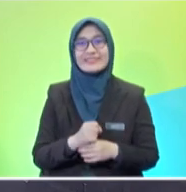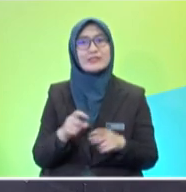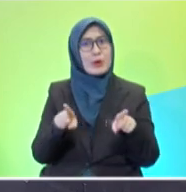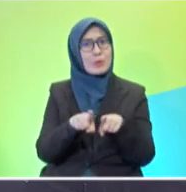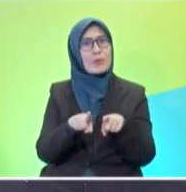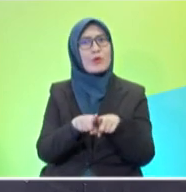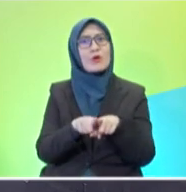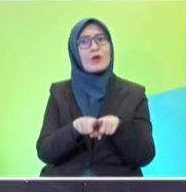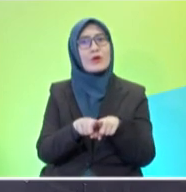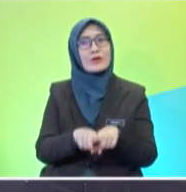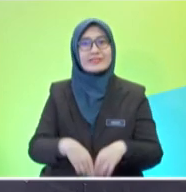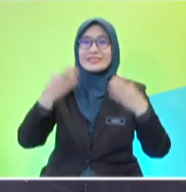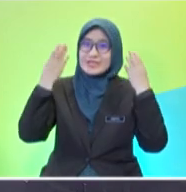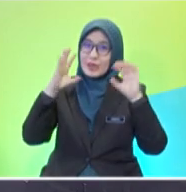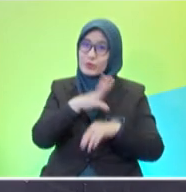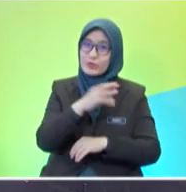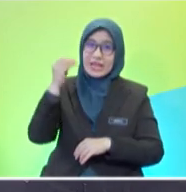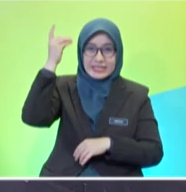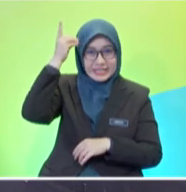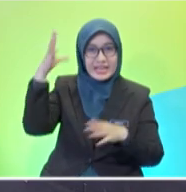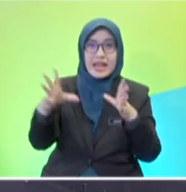saya dapat dua